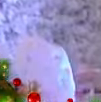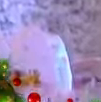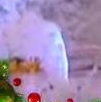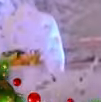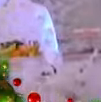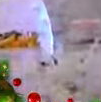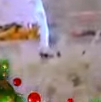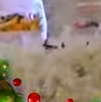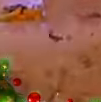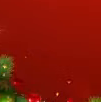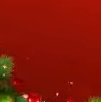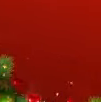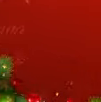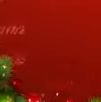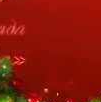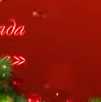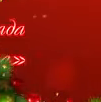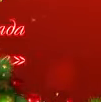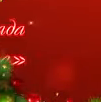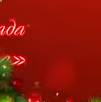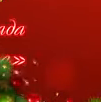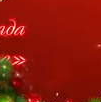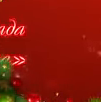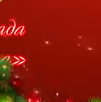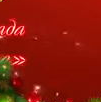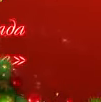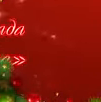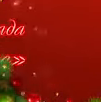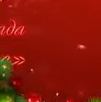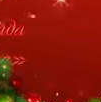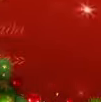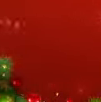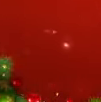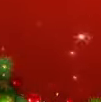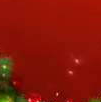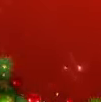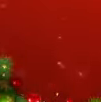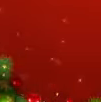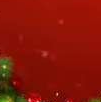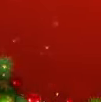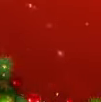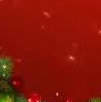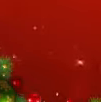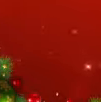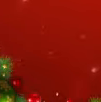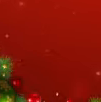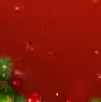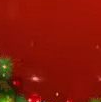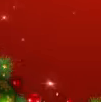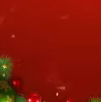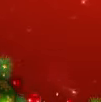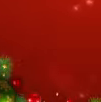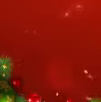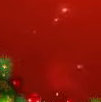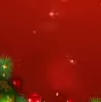25 мен 30 аралығында сіздерге Ирина Шек, шоу-балет Адажио және әнші Абреев Алтынбектің ұмытылмас шоу-бағдарламасын ұсынады.